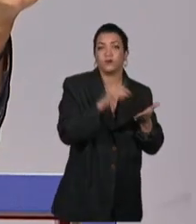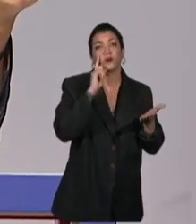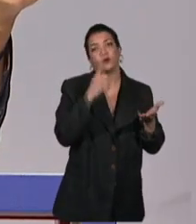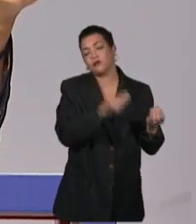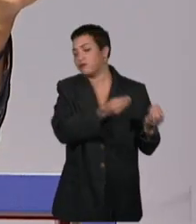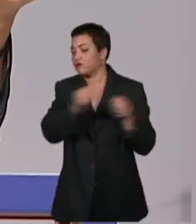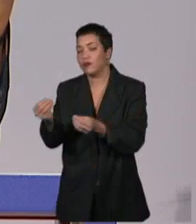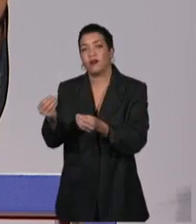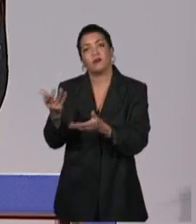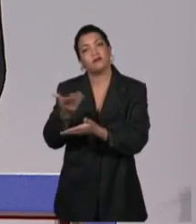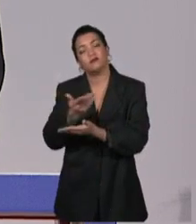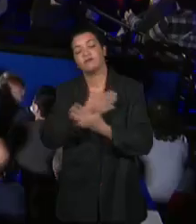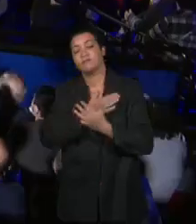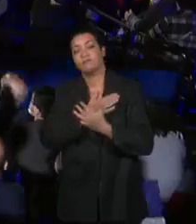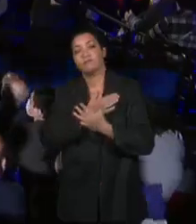l'inestimable,